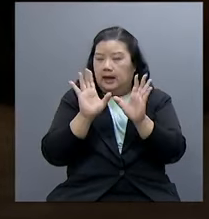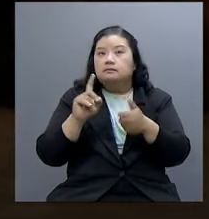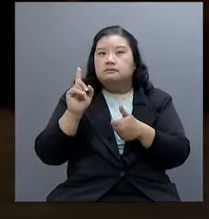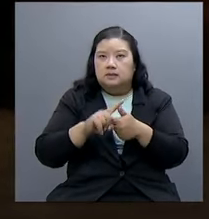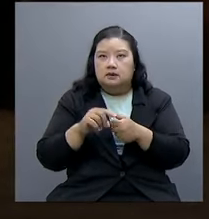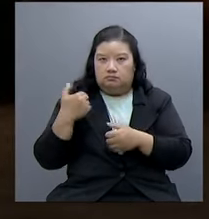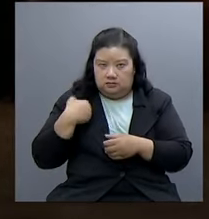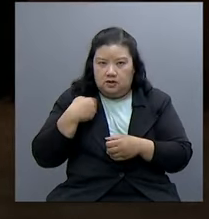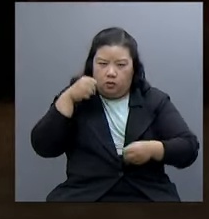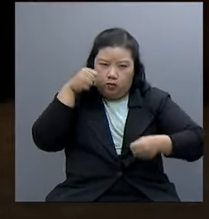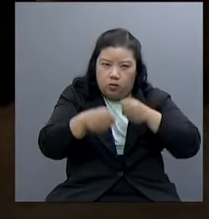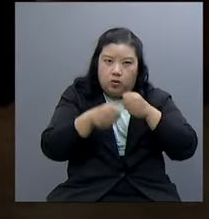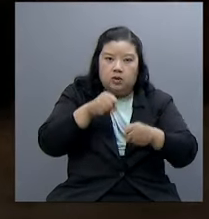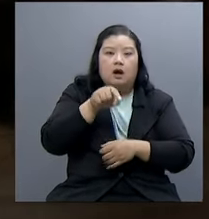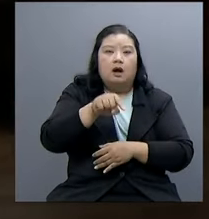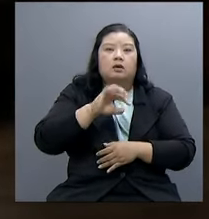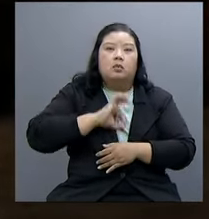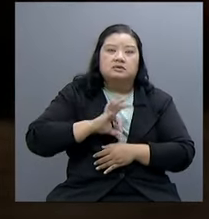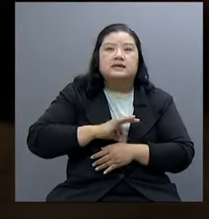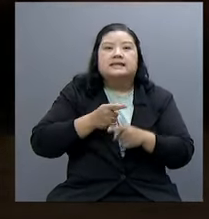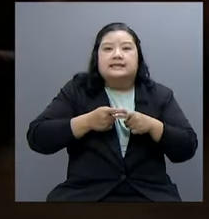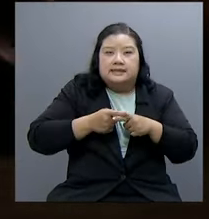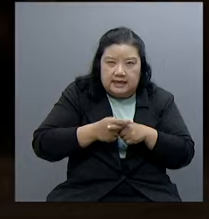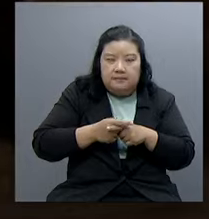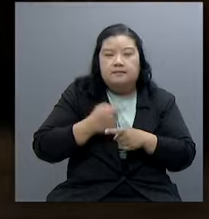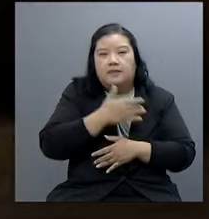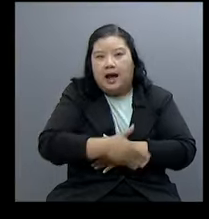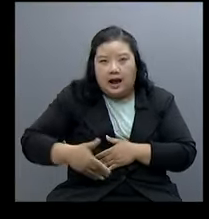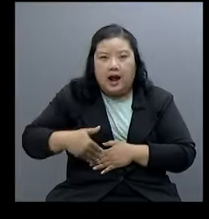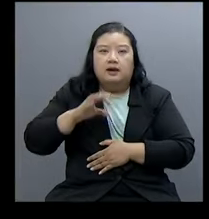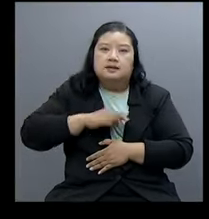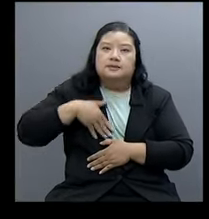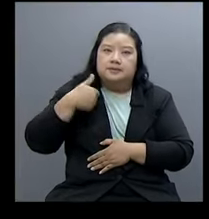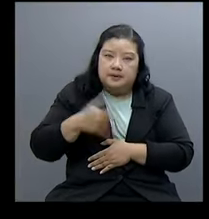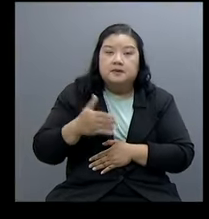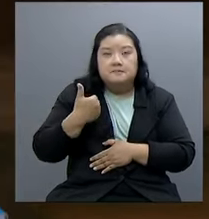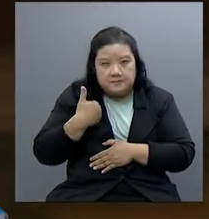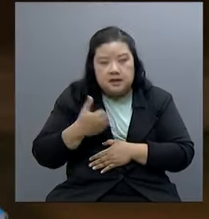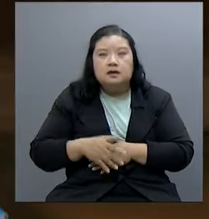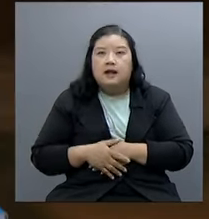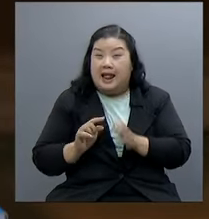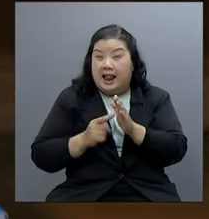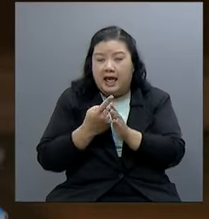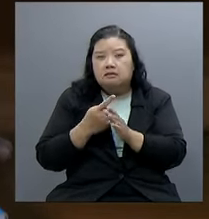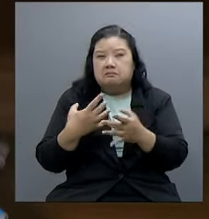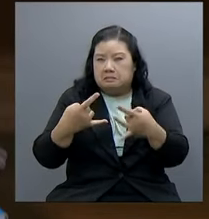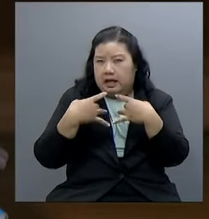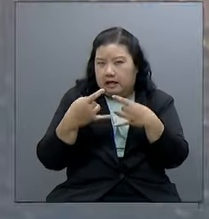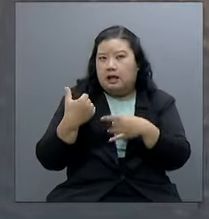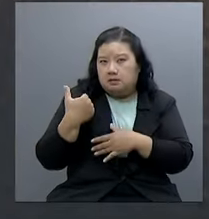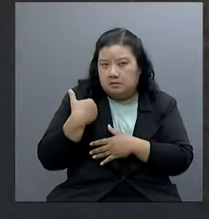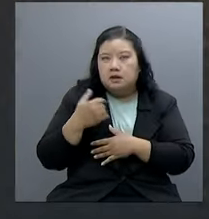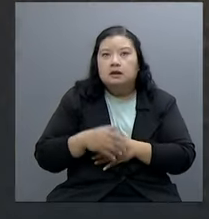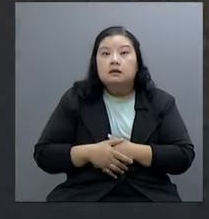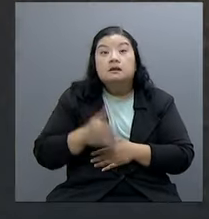รายร่างกายให้อกฝ่ายเกิดความบาทเจ็บทั้งร่างกายและจิตใจตงแต่พุธิกรมเลๆยัผู้ให่บางชั้นอาจ